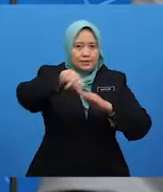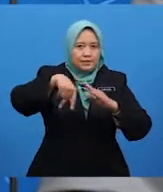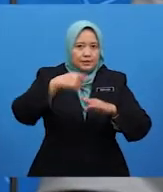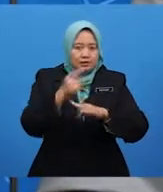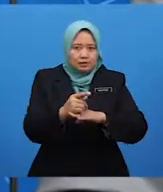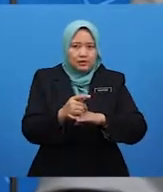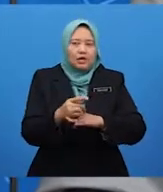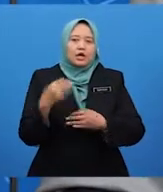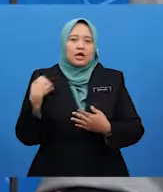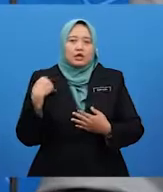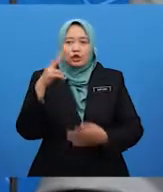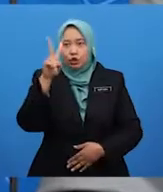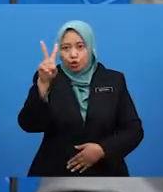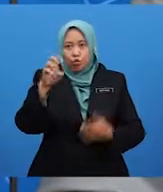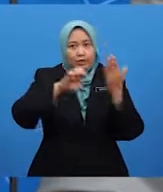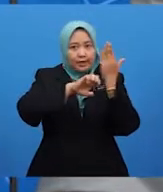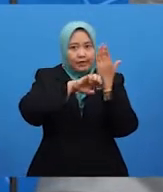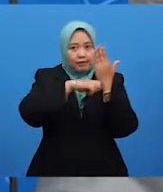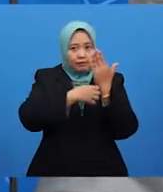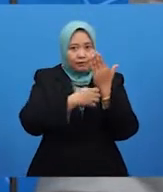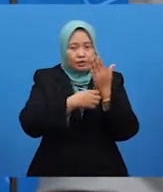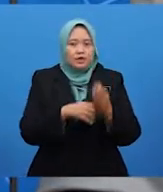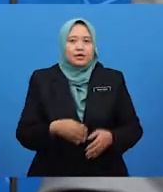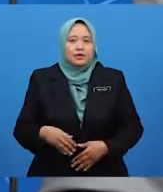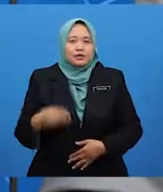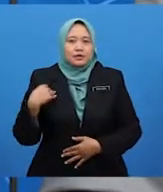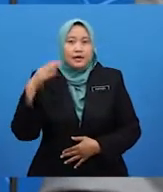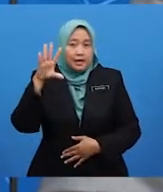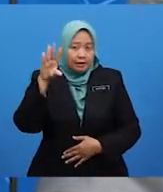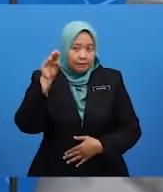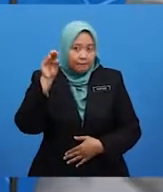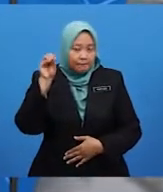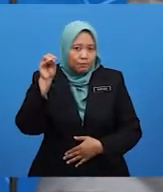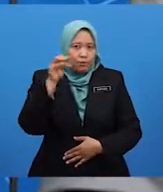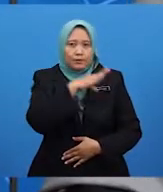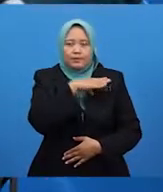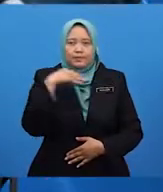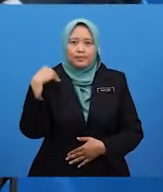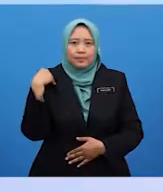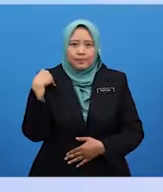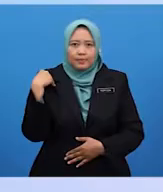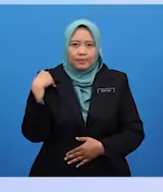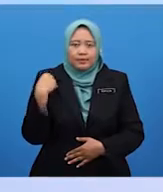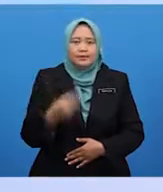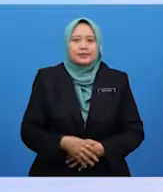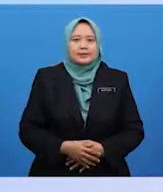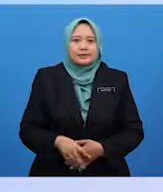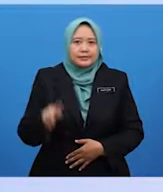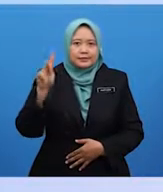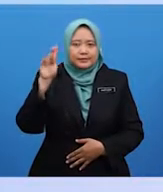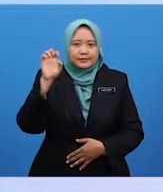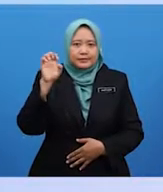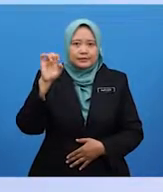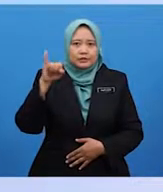landscape pula boleh dibahagi kepada dua, iaitu landscape lembut dan landscape kejur. Untuk